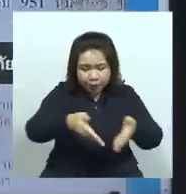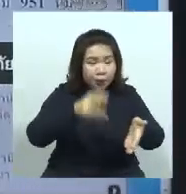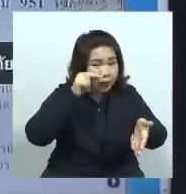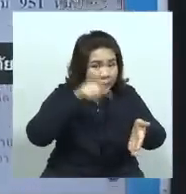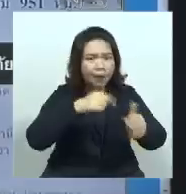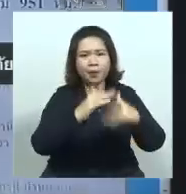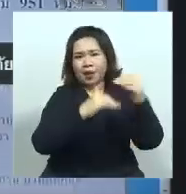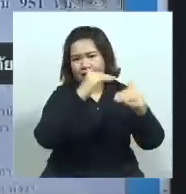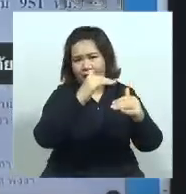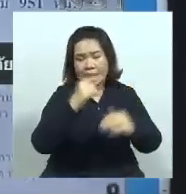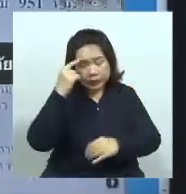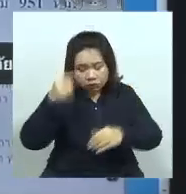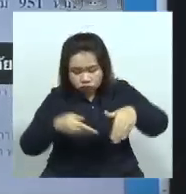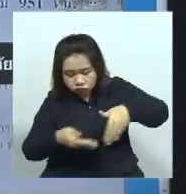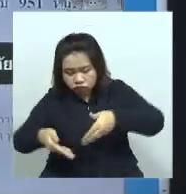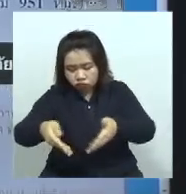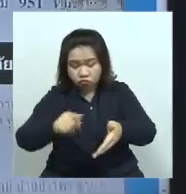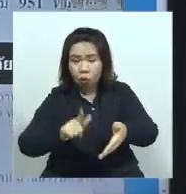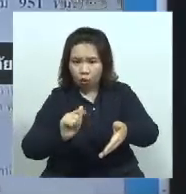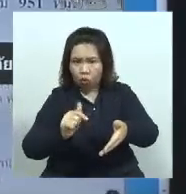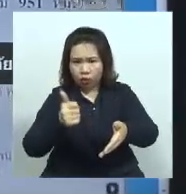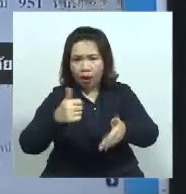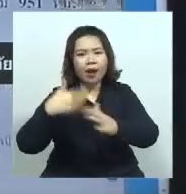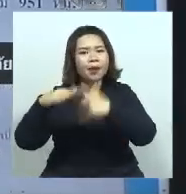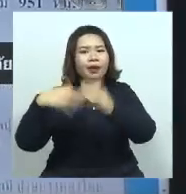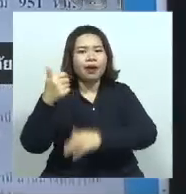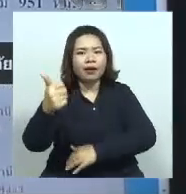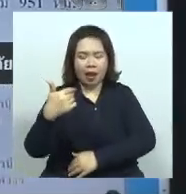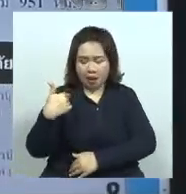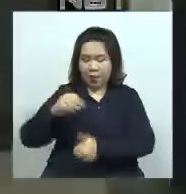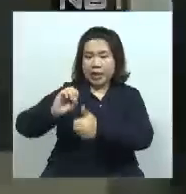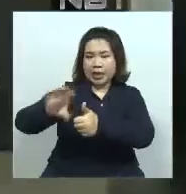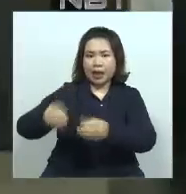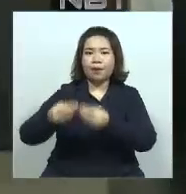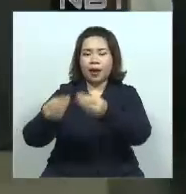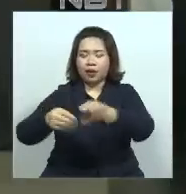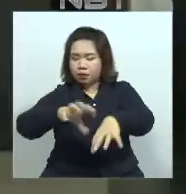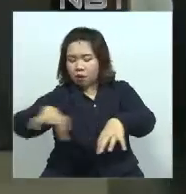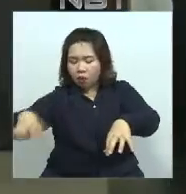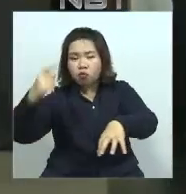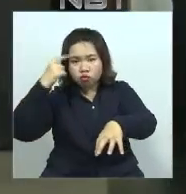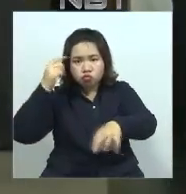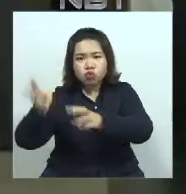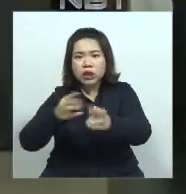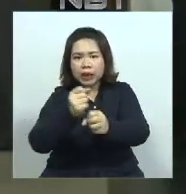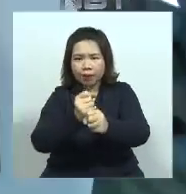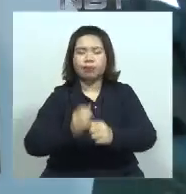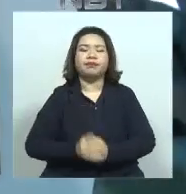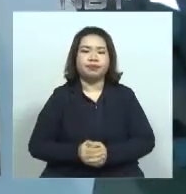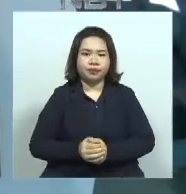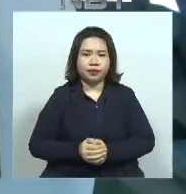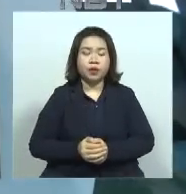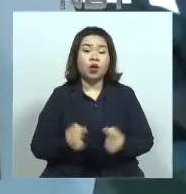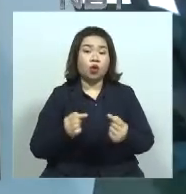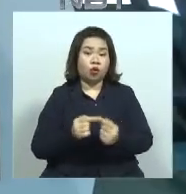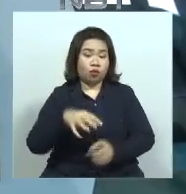แหล่งน้ำที่มีศักยภาพสำหรับการพัฒนาและให้คำแนะนำเชิงนโยบายต่อหน่วยงานที่เกี่ยวข้องสถาบันสารสนเทศทรัพยาก